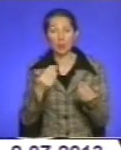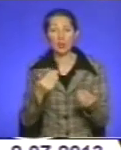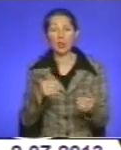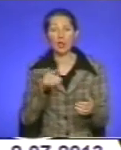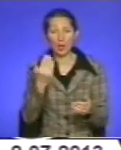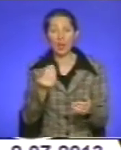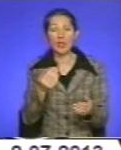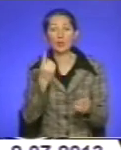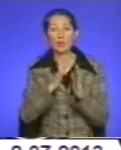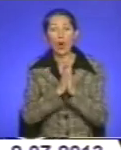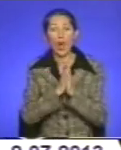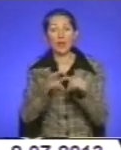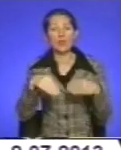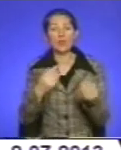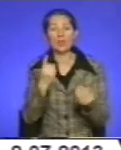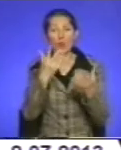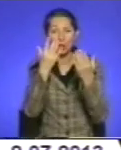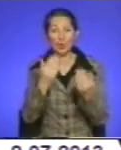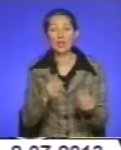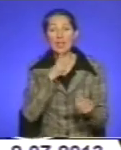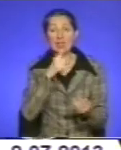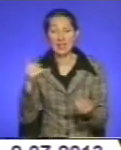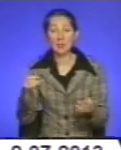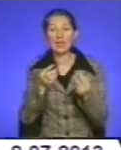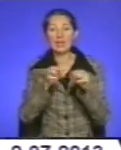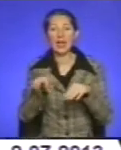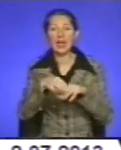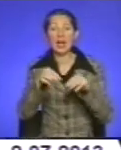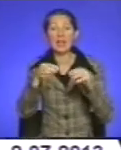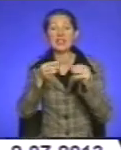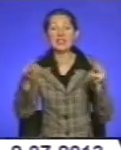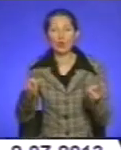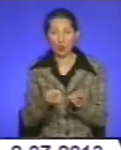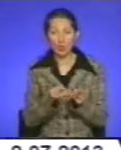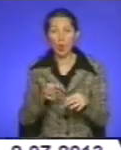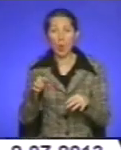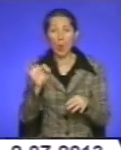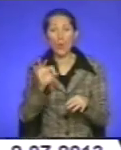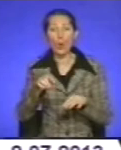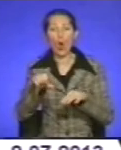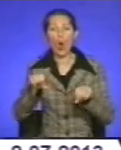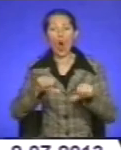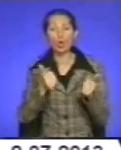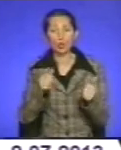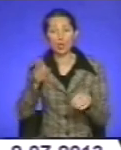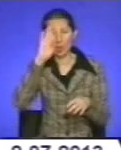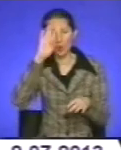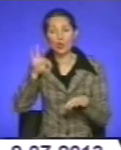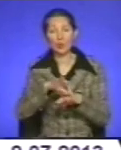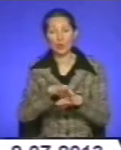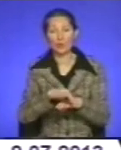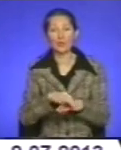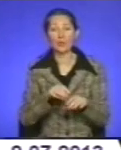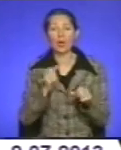часу свідоцтво про розлучення з її чоловіком. Що остання, тобто керівник місцевого радства